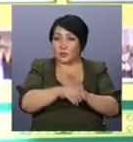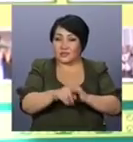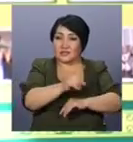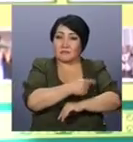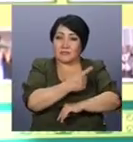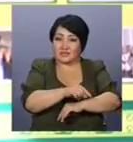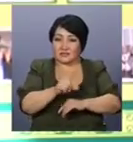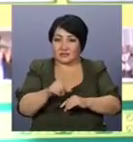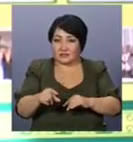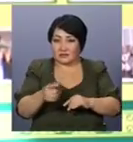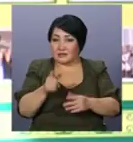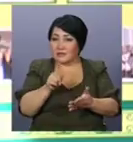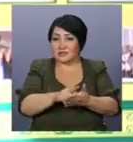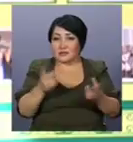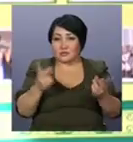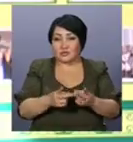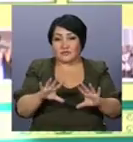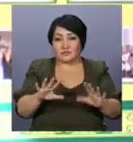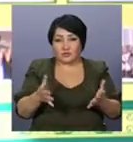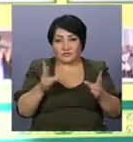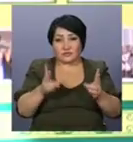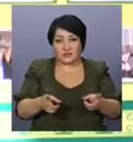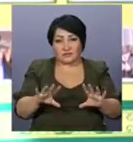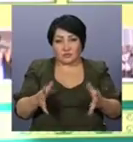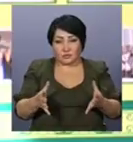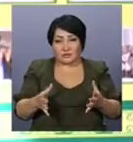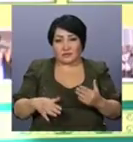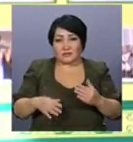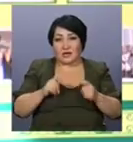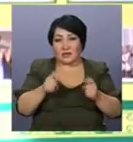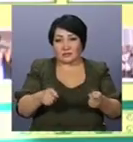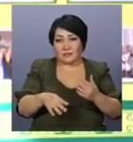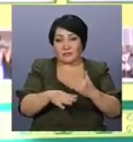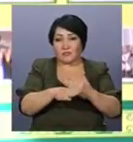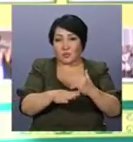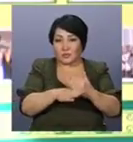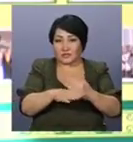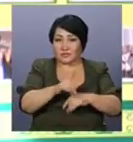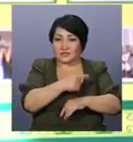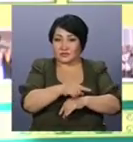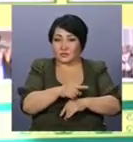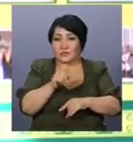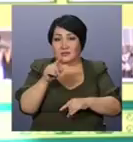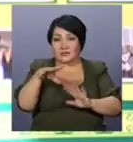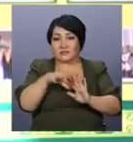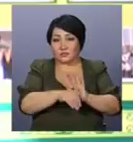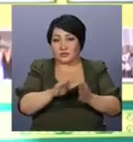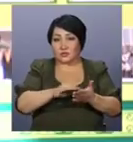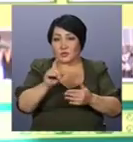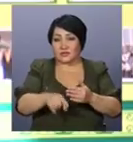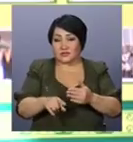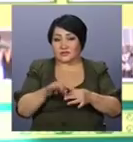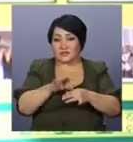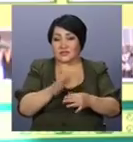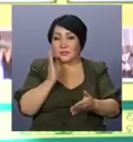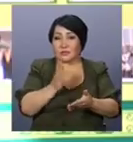нужны, в случае чего оказать первую медицинскую помощь. В том числе есть журналисты, которые будут вести прямую трансляцию,